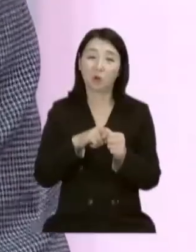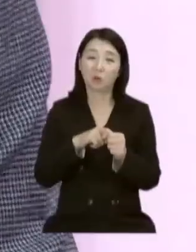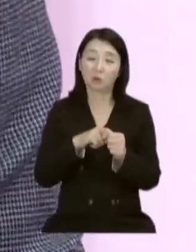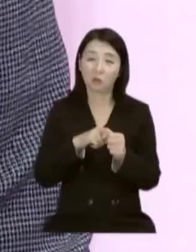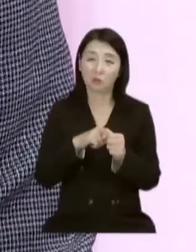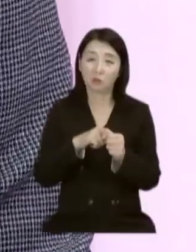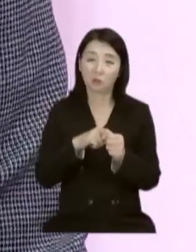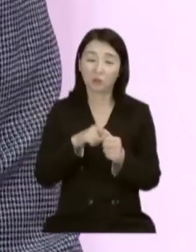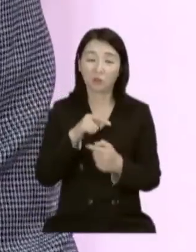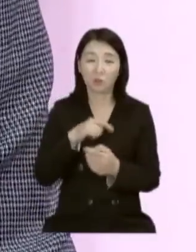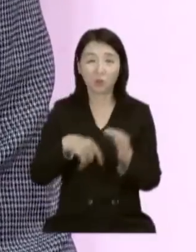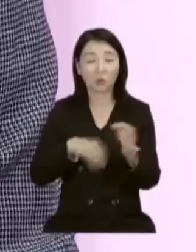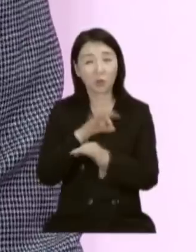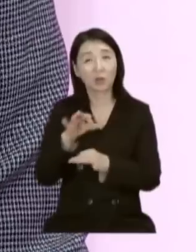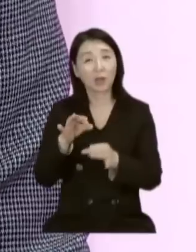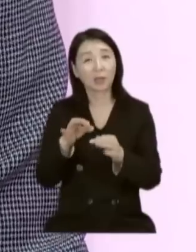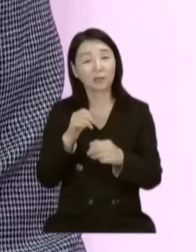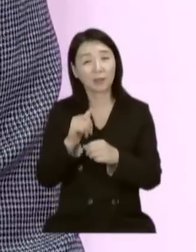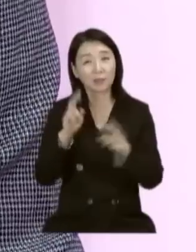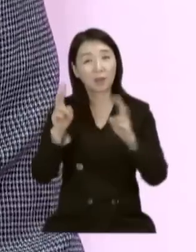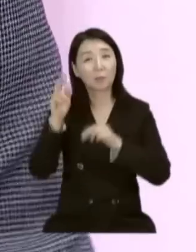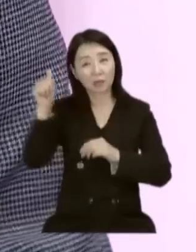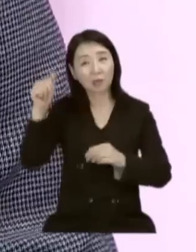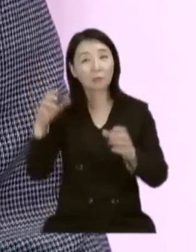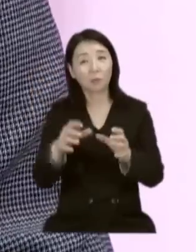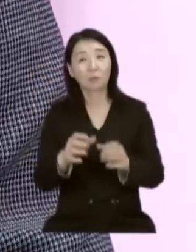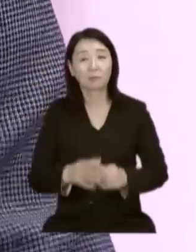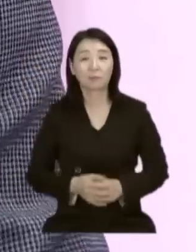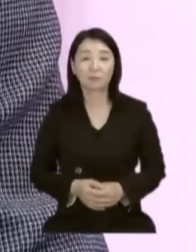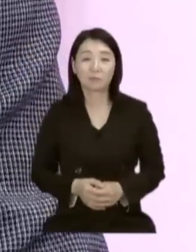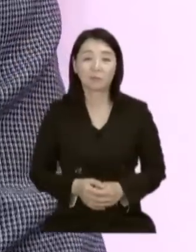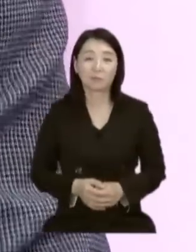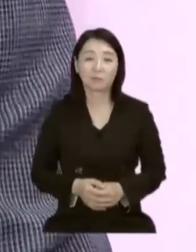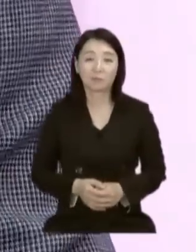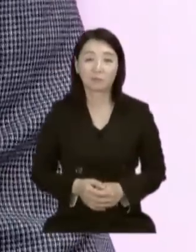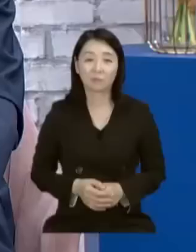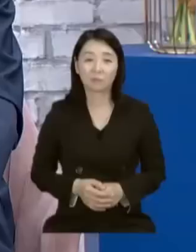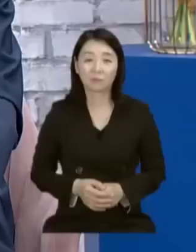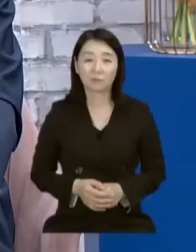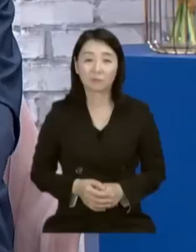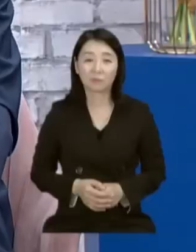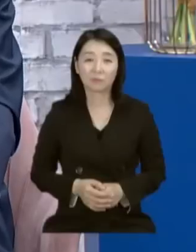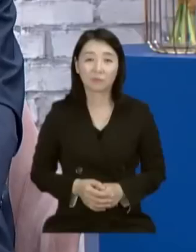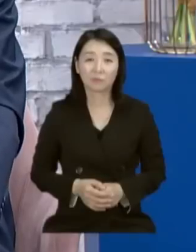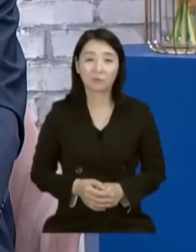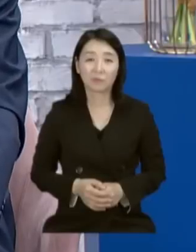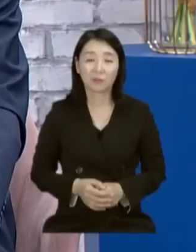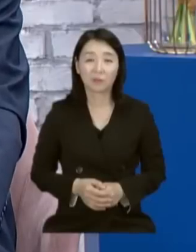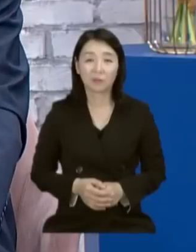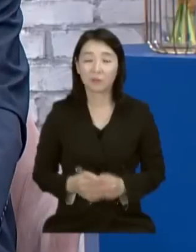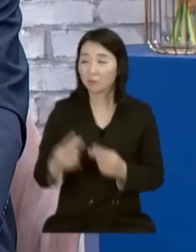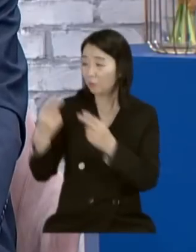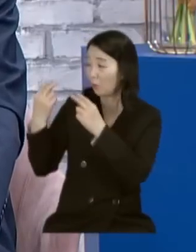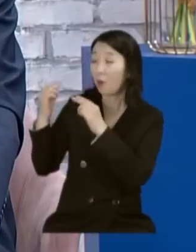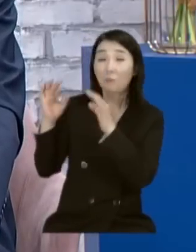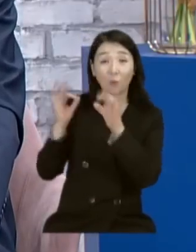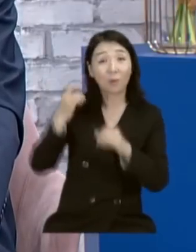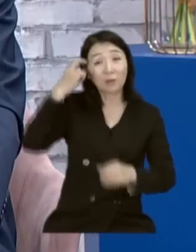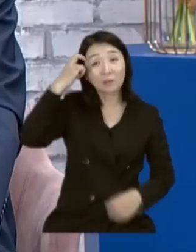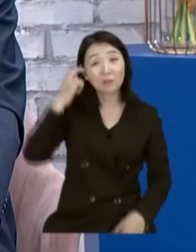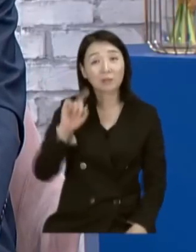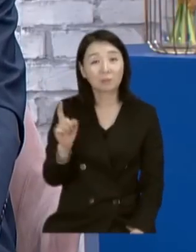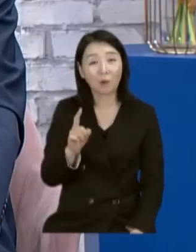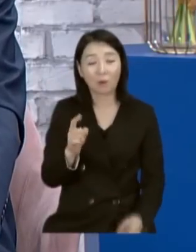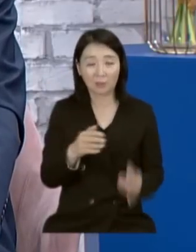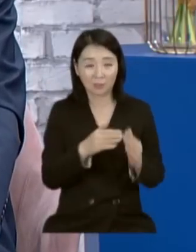하겠다라는 이제 오너들의 모임인데 사업가들의 모임인데. 근데 지금 이렇게 돌아보시면 어떠세요? 네. 이사할